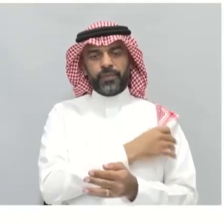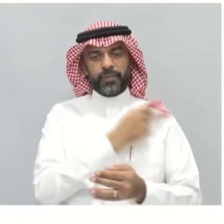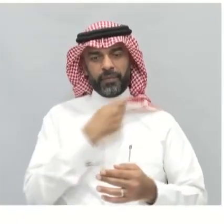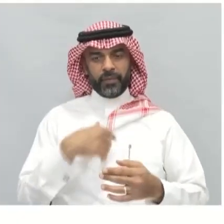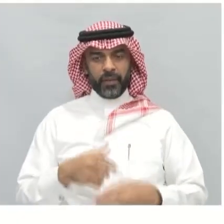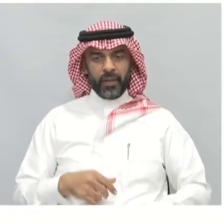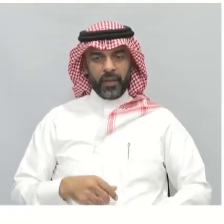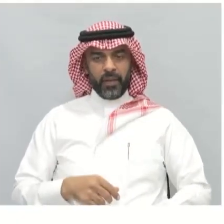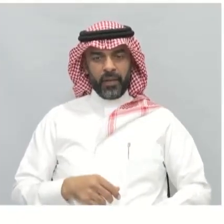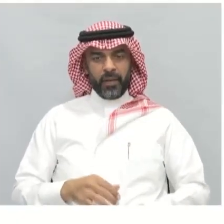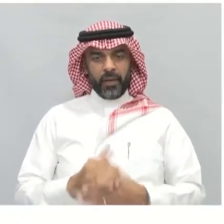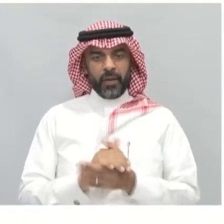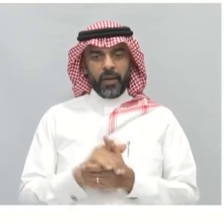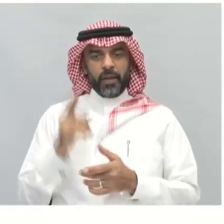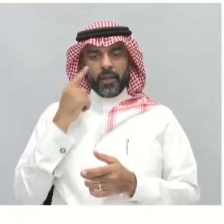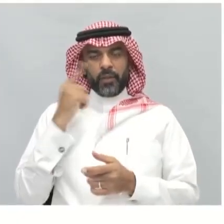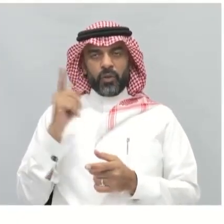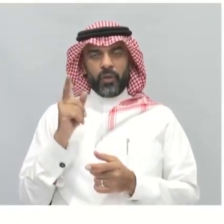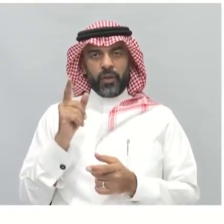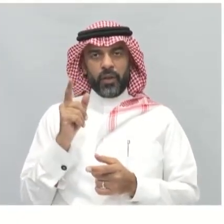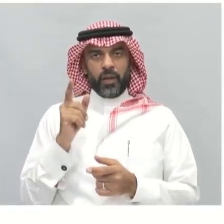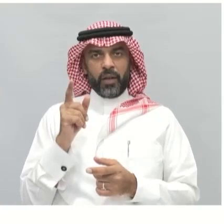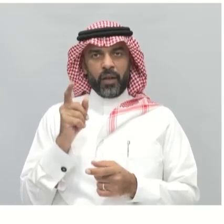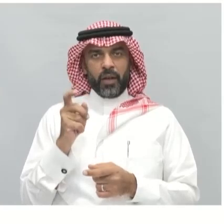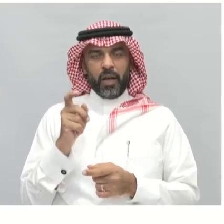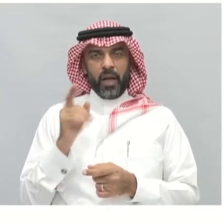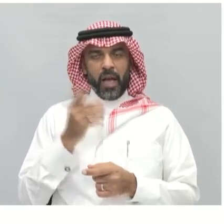اكتب قائمه بمعرفه عن الالف اللينه في الكلمات